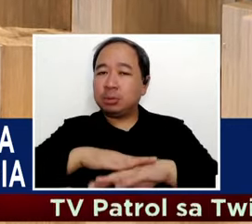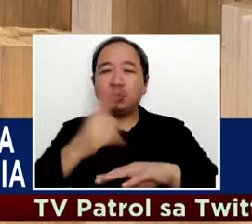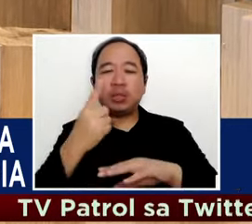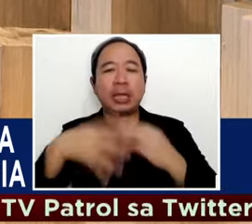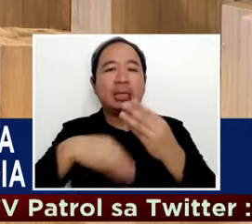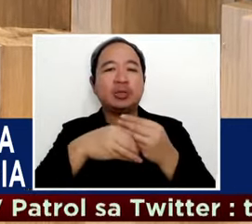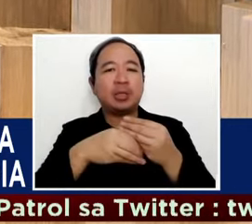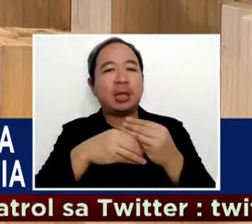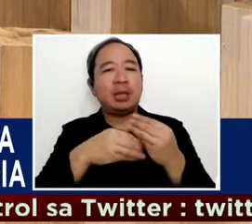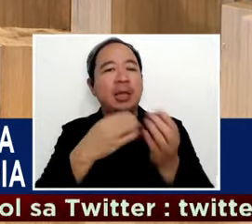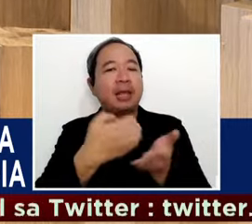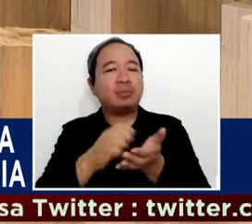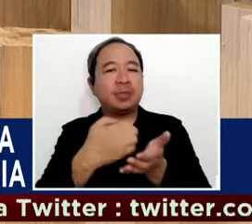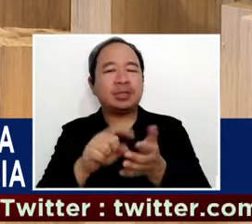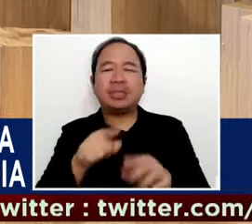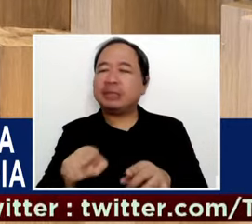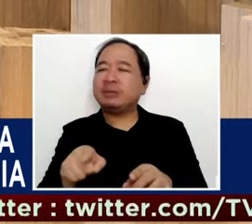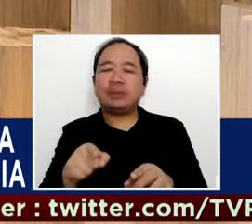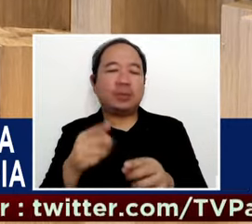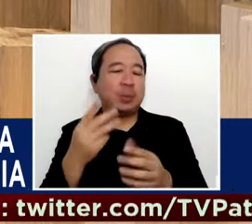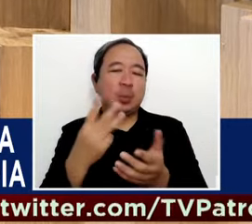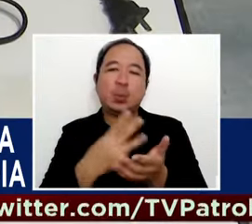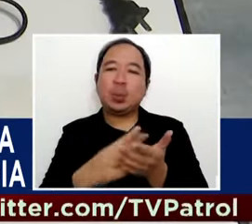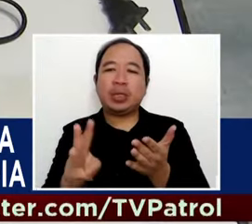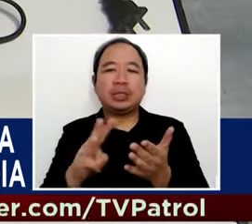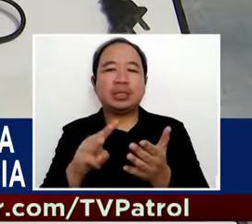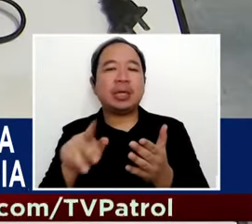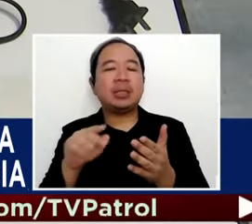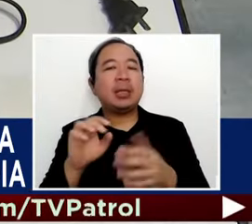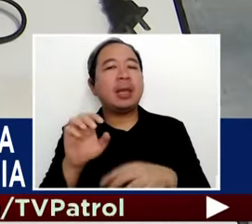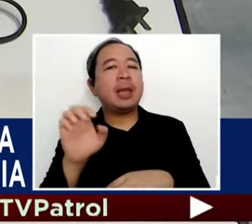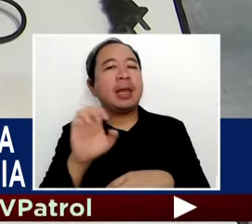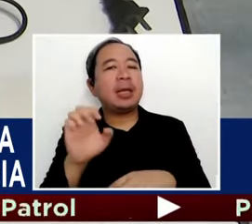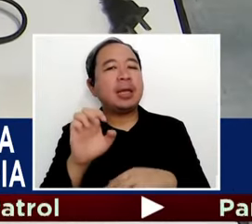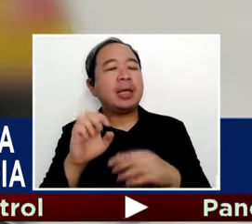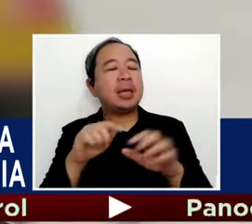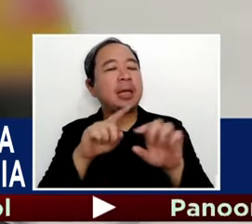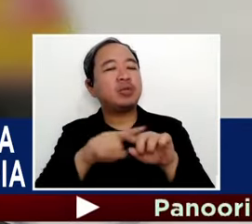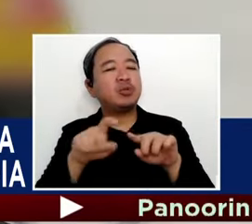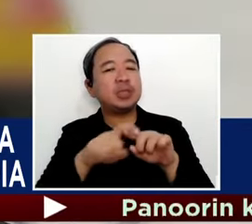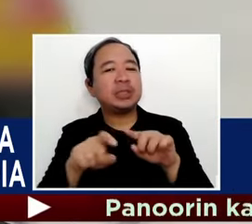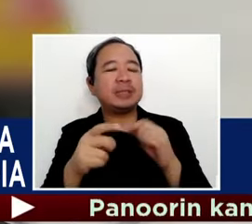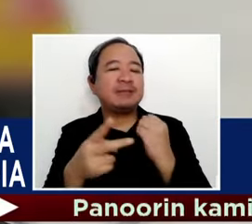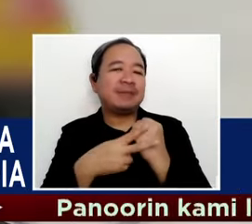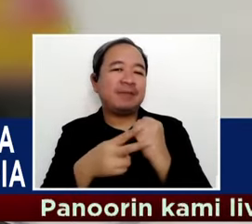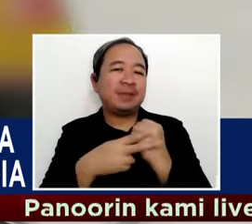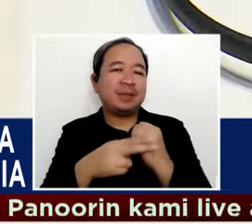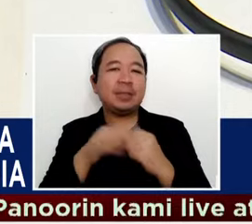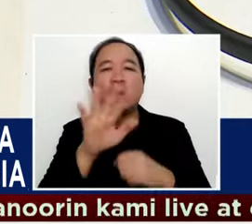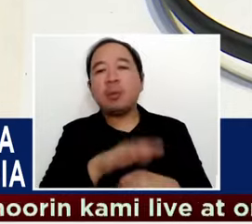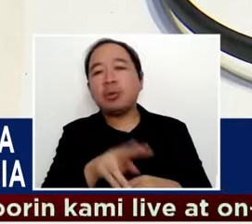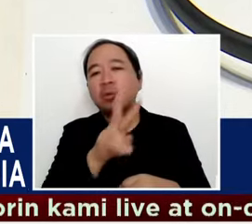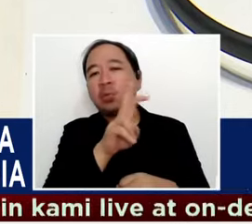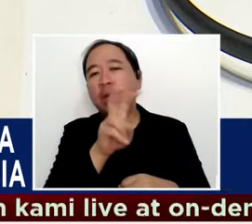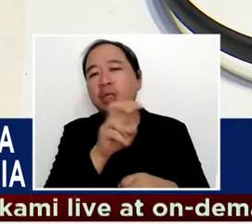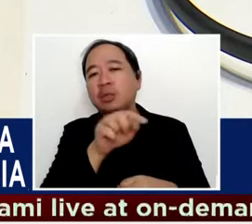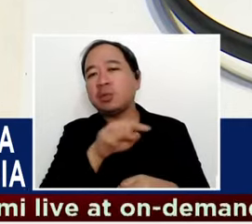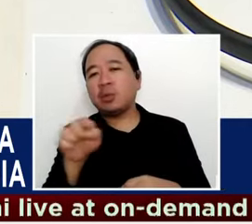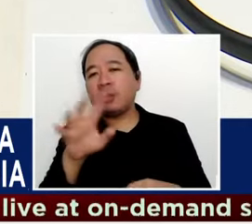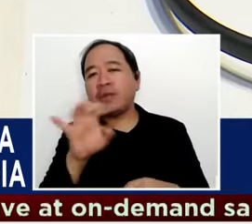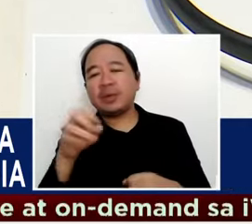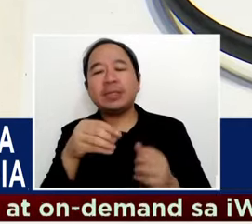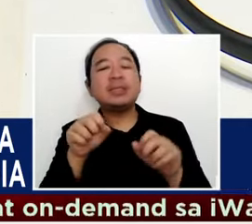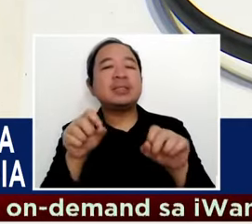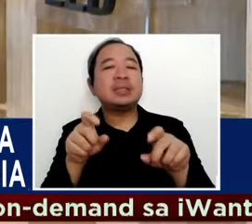itong tinaguriang energy-saving device kuno. Naglalaro sa 200 hanggang 500 pesos ang bentahan ng mga ganitong produkto